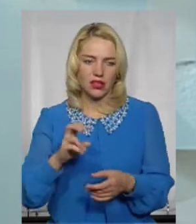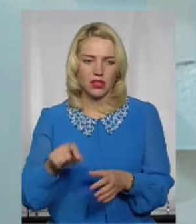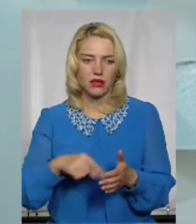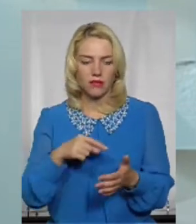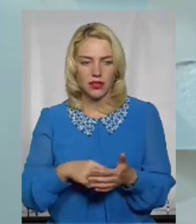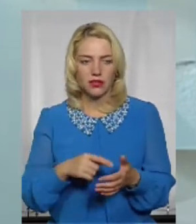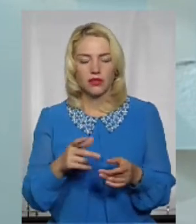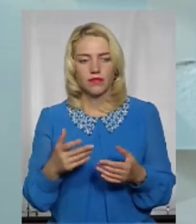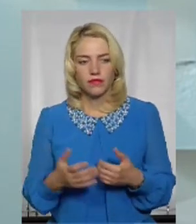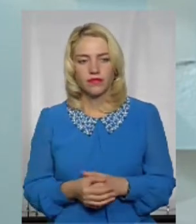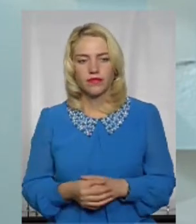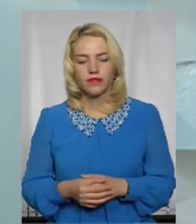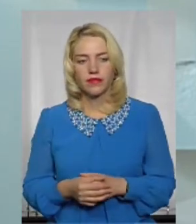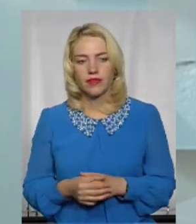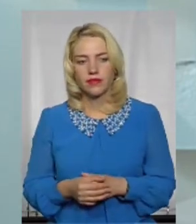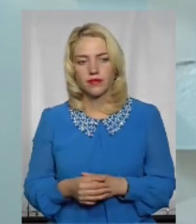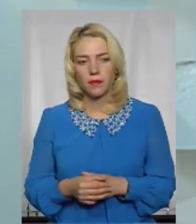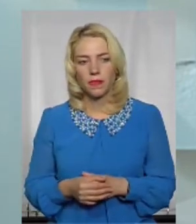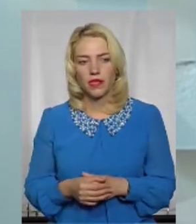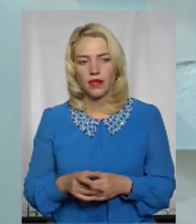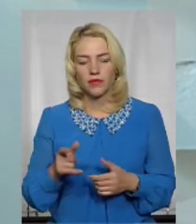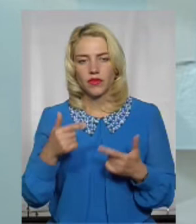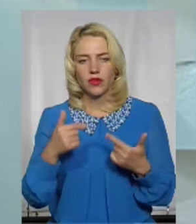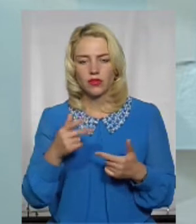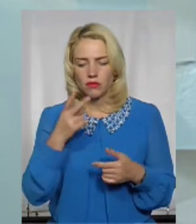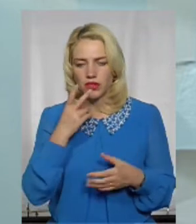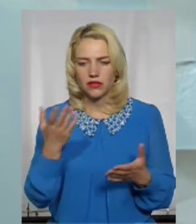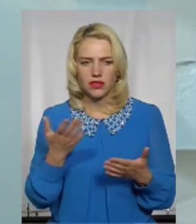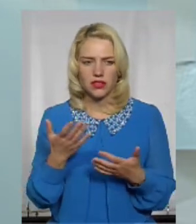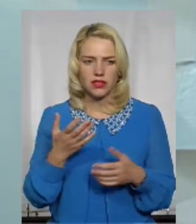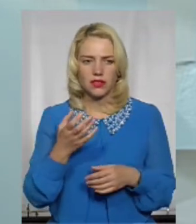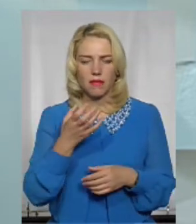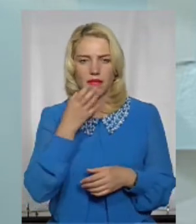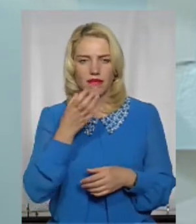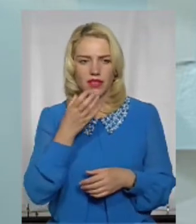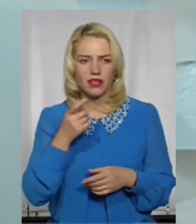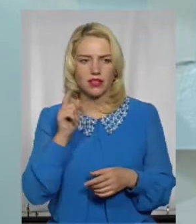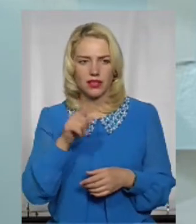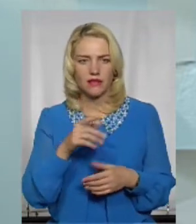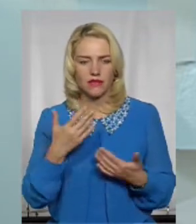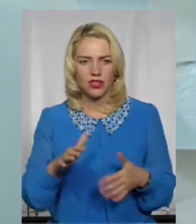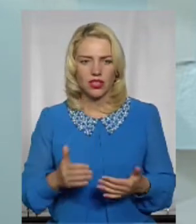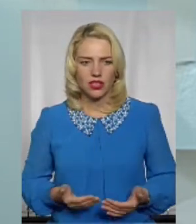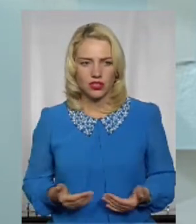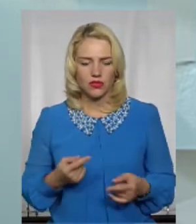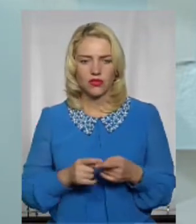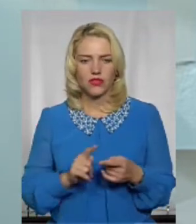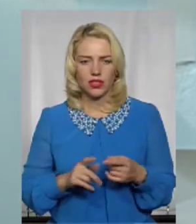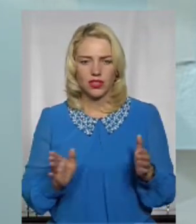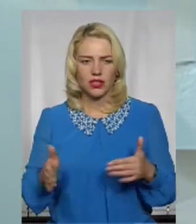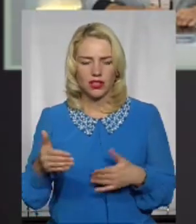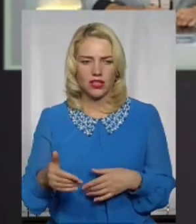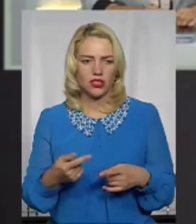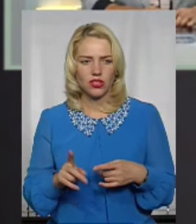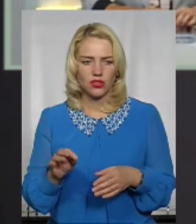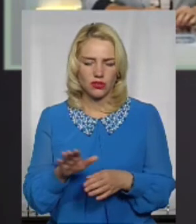все росте, ми бачимо там і гостей якихось південних, там живуть вже в тих ящиках, коробках,